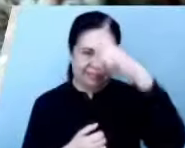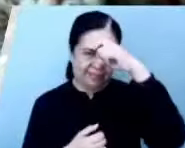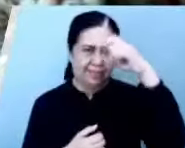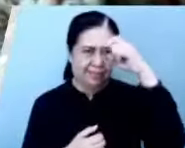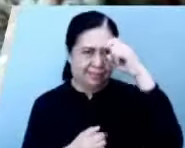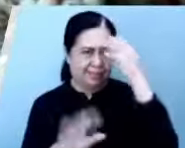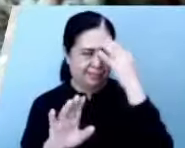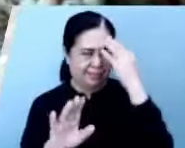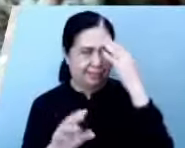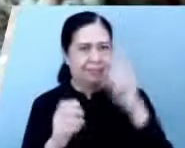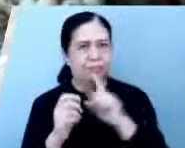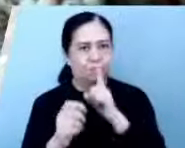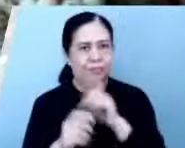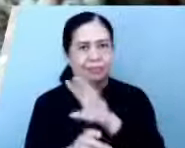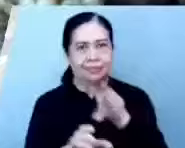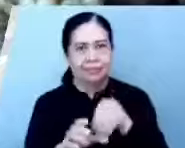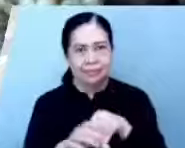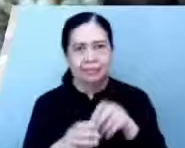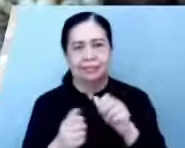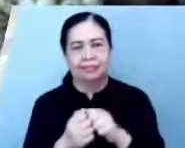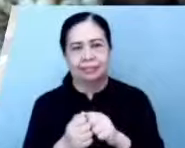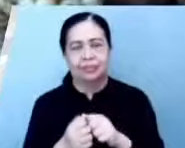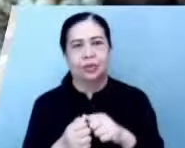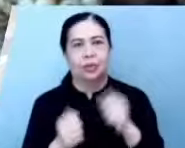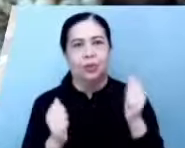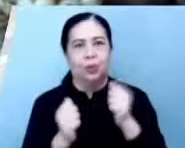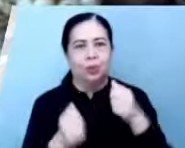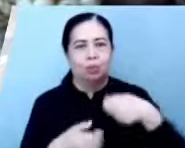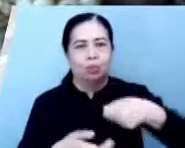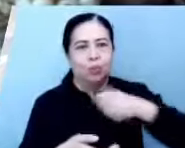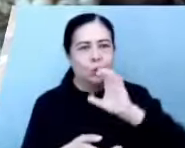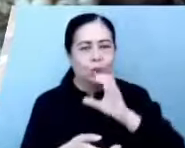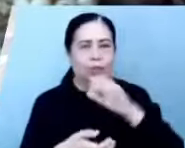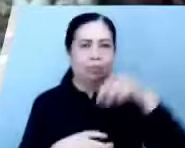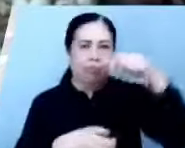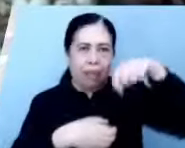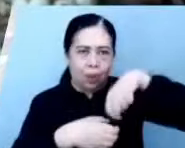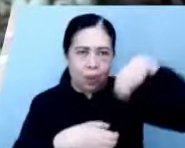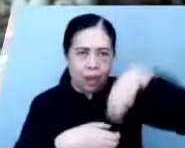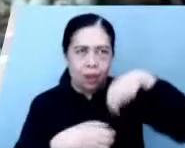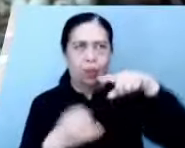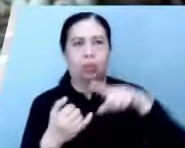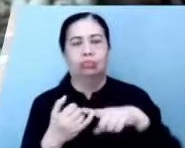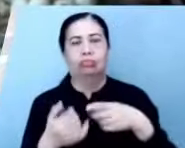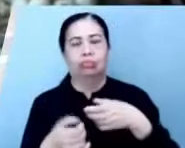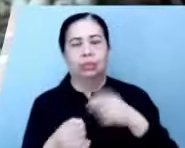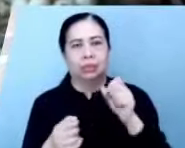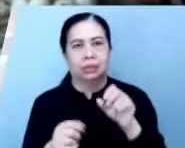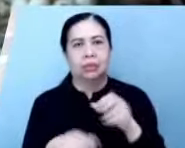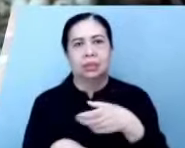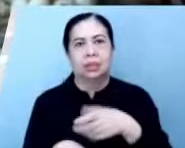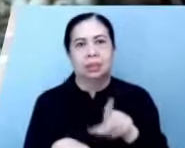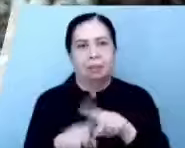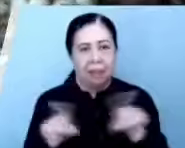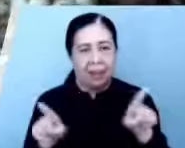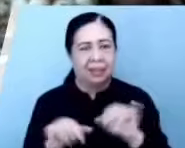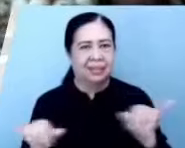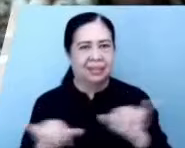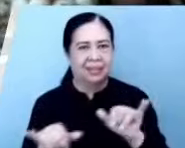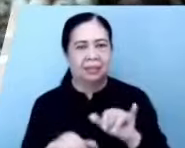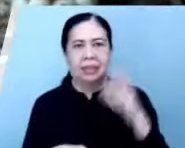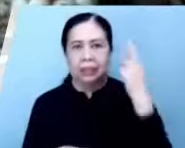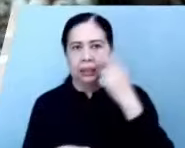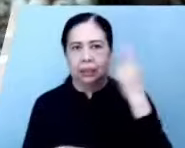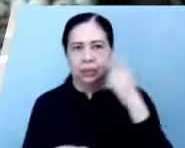mga sangkap na mga pampalamig gaya ng halo-halo. Pero tag-init din daw ang dahilan kung bakit posibleng